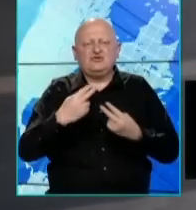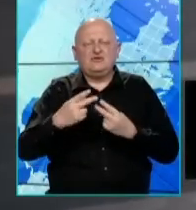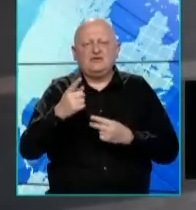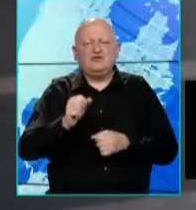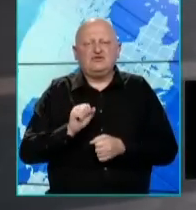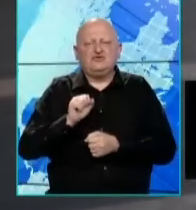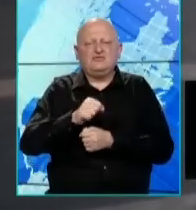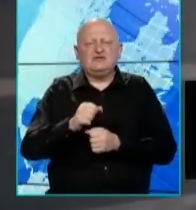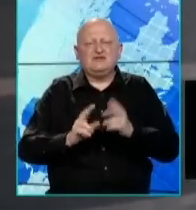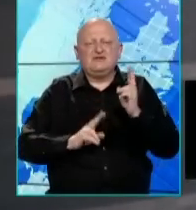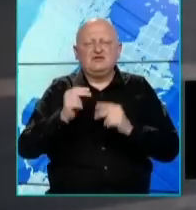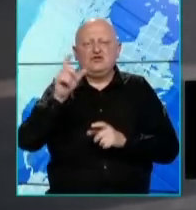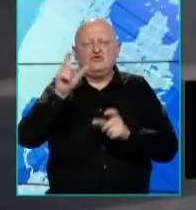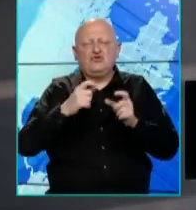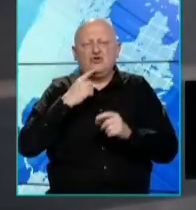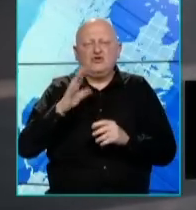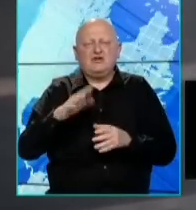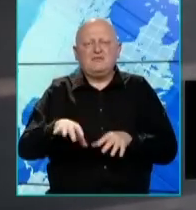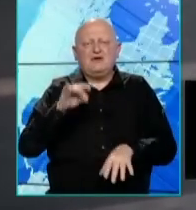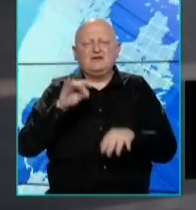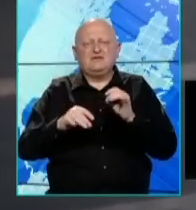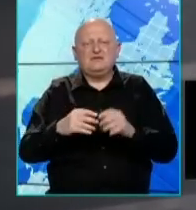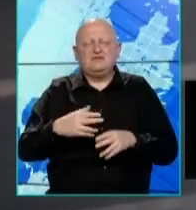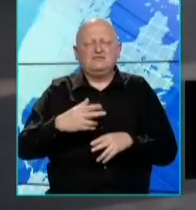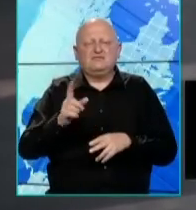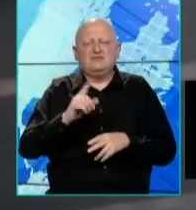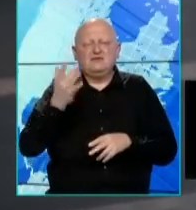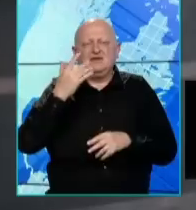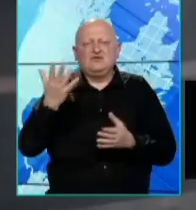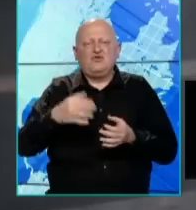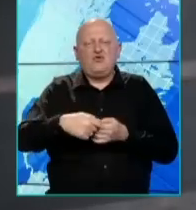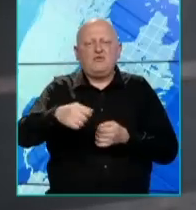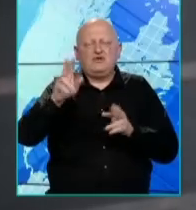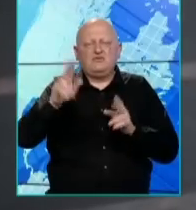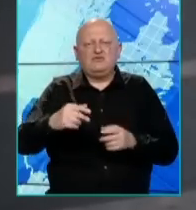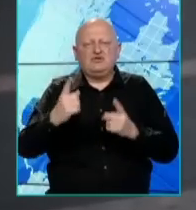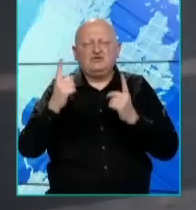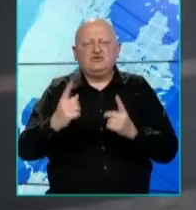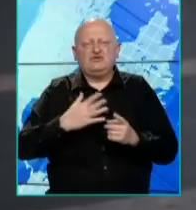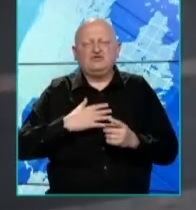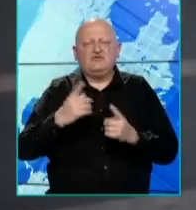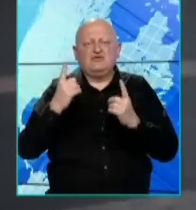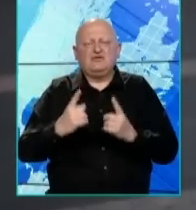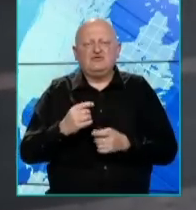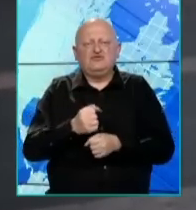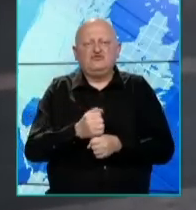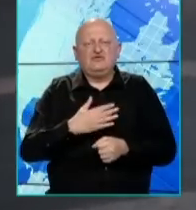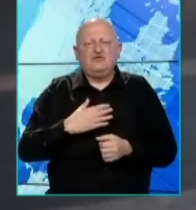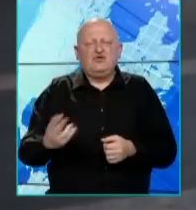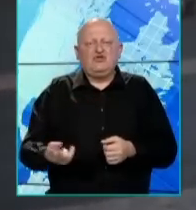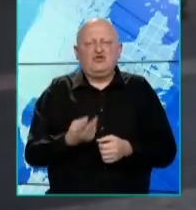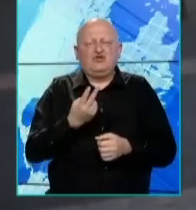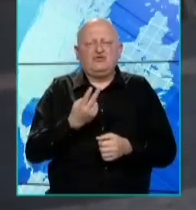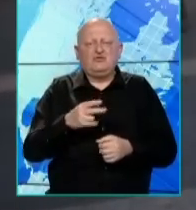to su prisilni sastanci sa ljudima koji nemaju izbora ni alternative i ne znam u kojoj mjeri će moći držati do svojih stavova i sačuvati svoje